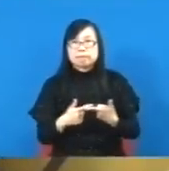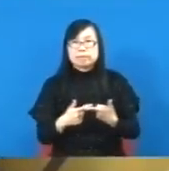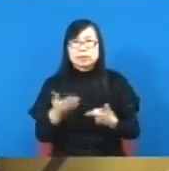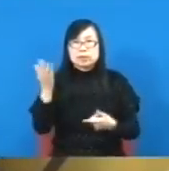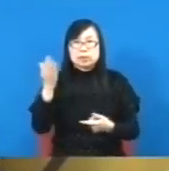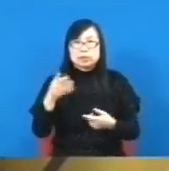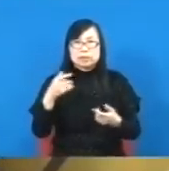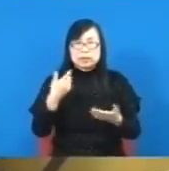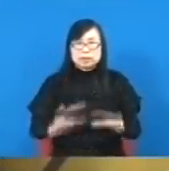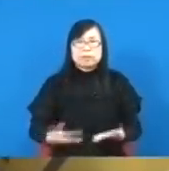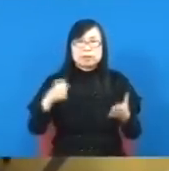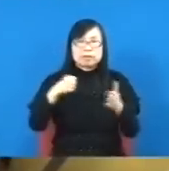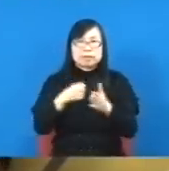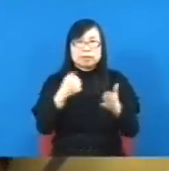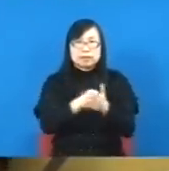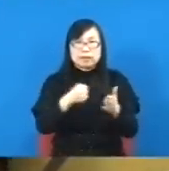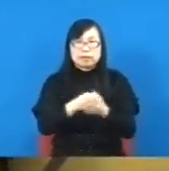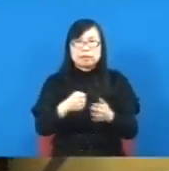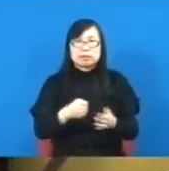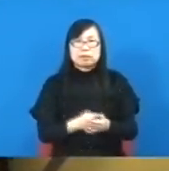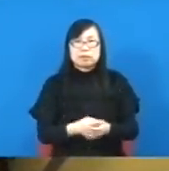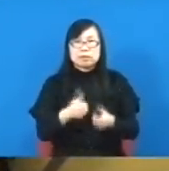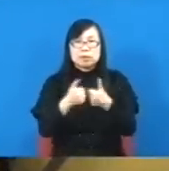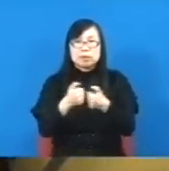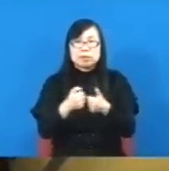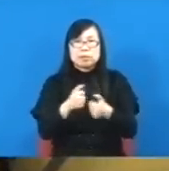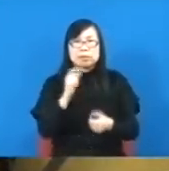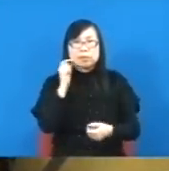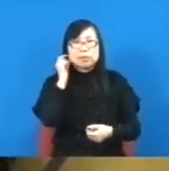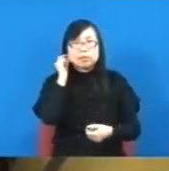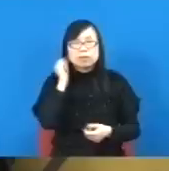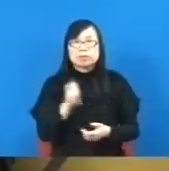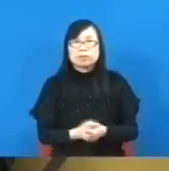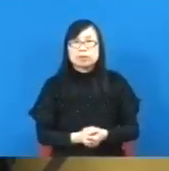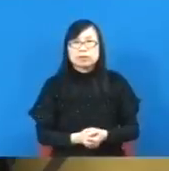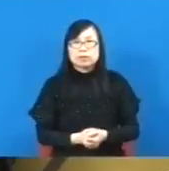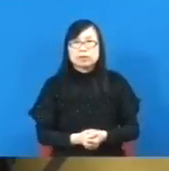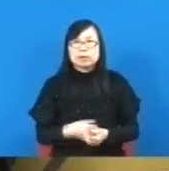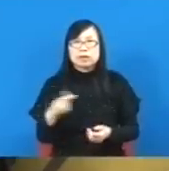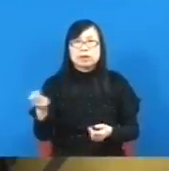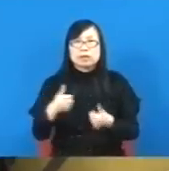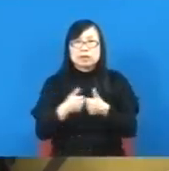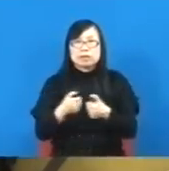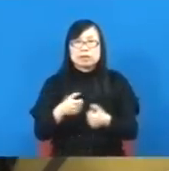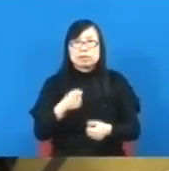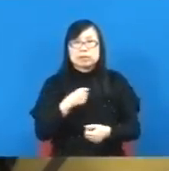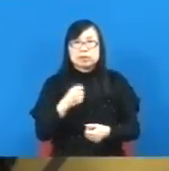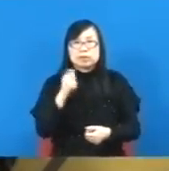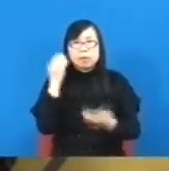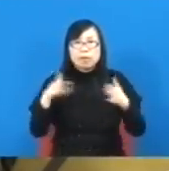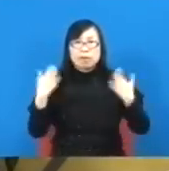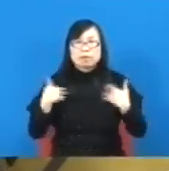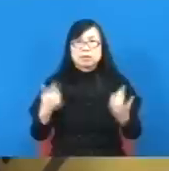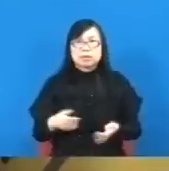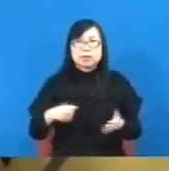以前的老婆跟住同我講，你我結咗婚好，一將佢好快樂，係嗰個女人咁蠢嘅啫嘛。哇！